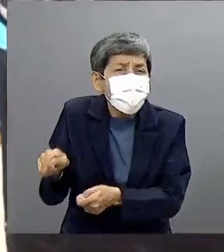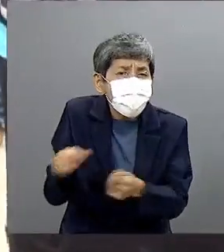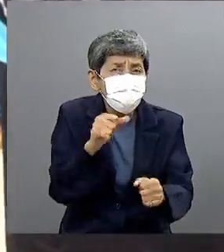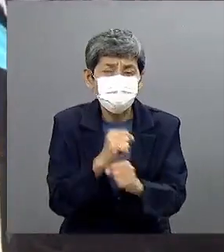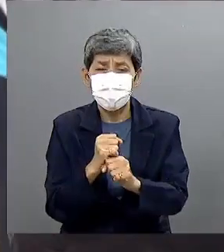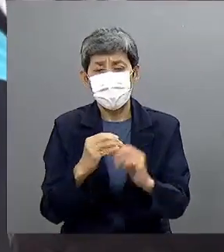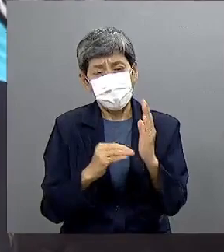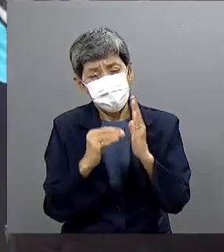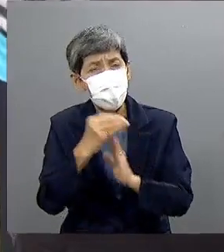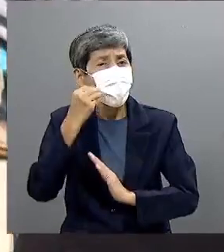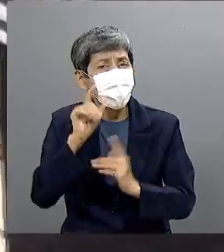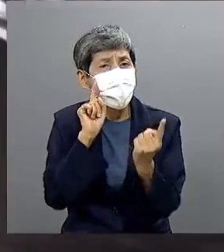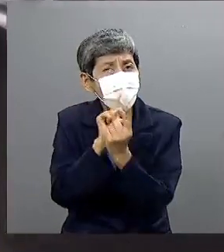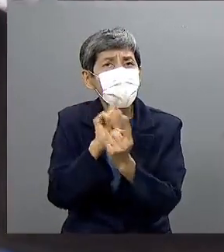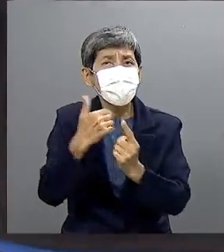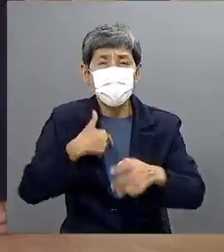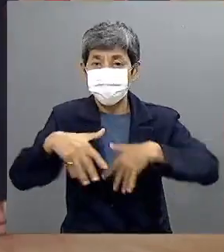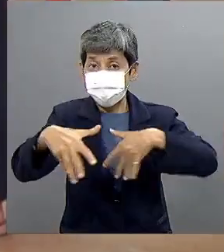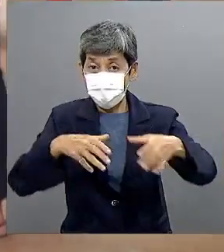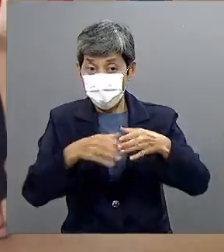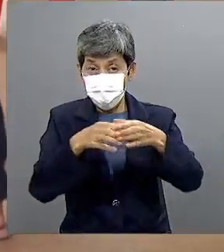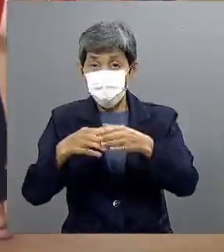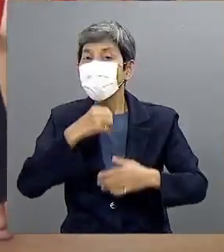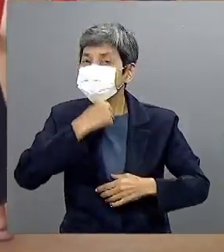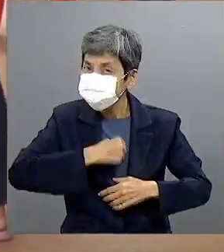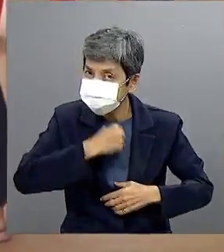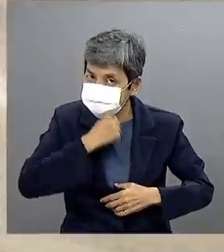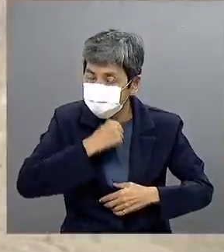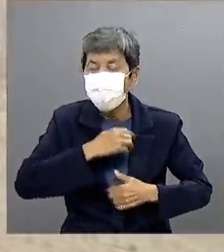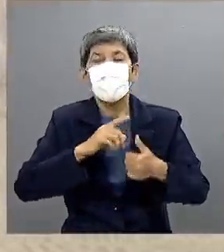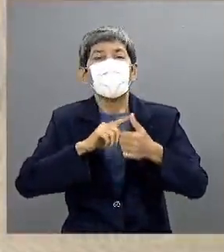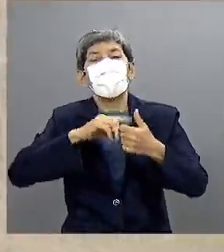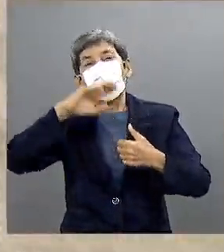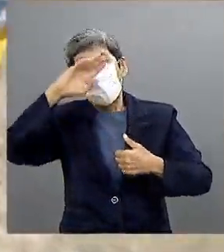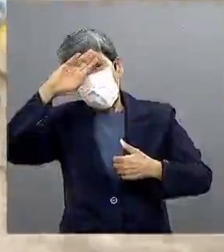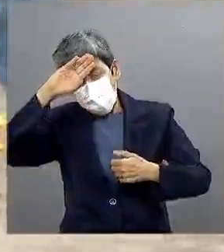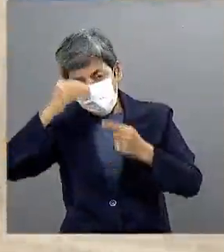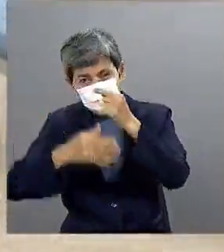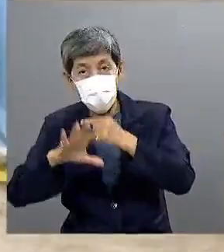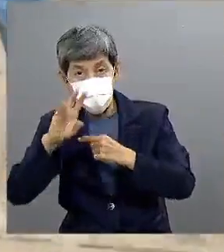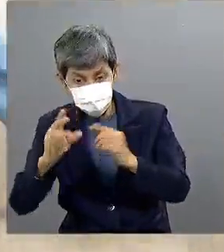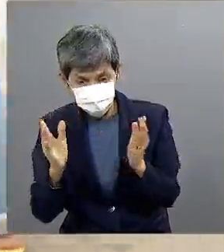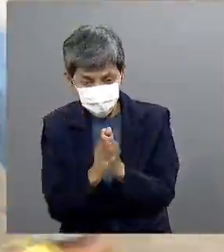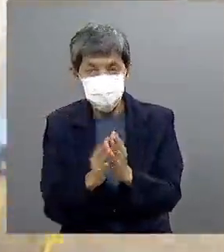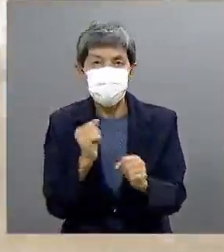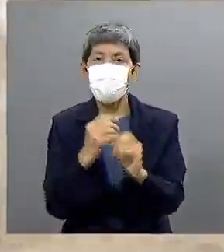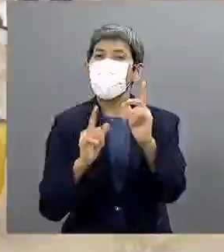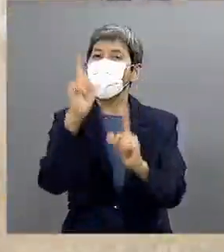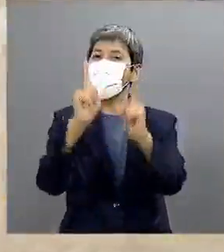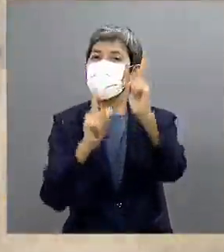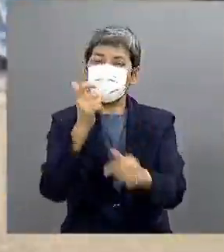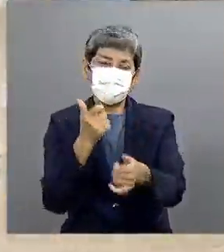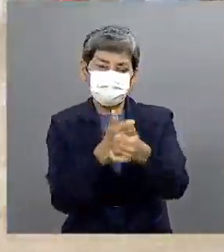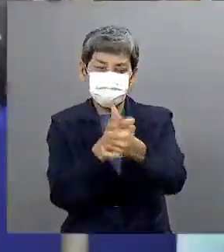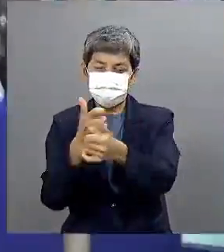านโดยประชาชนกลุ่ม608ทั้งผู้สูงอายุผู้ป่วย7โรคเรื้อรังในจังหวัดเลยได้รับการฉีดวัคซีนเข็ม3